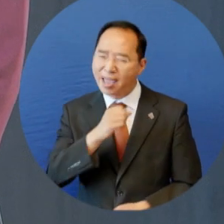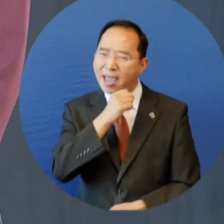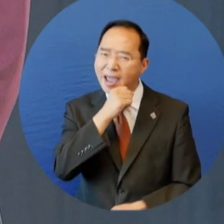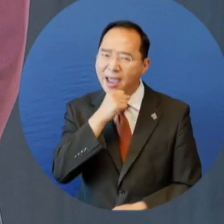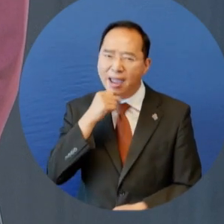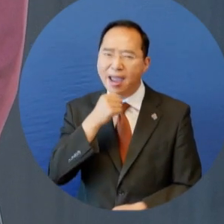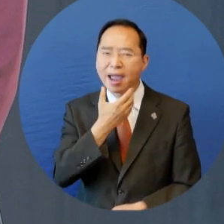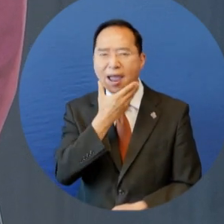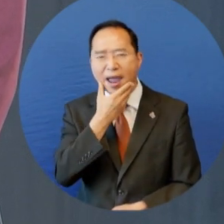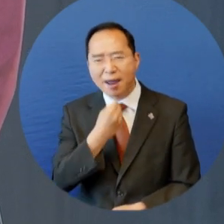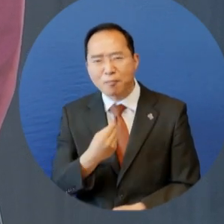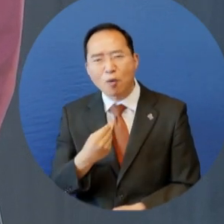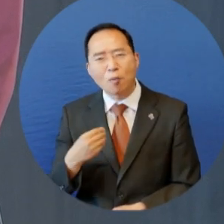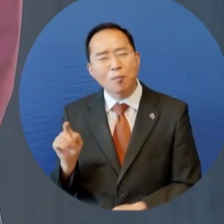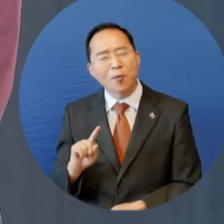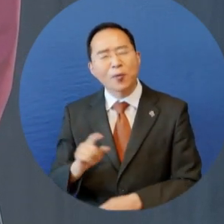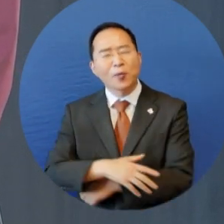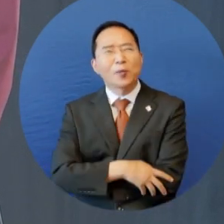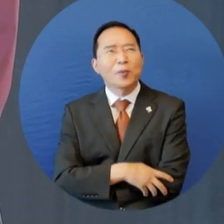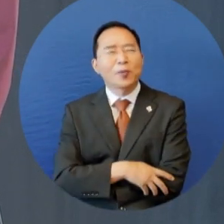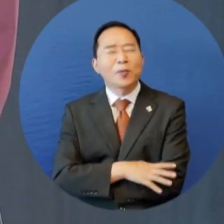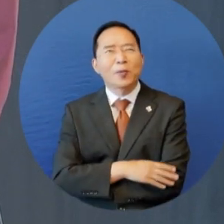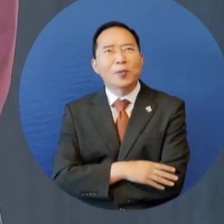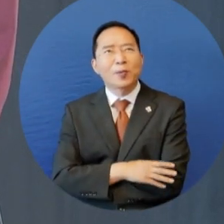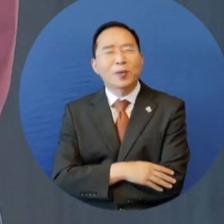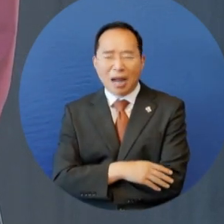제일 행복했던 추억.